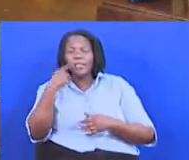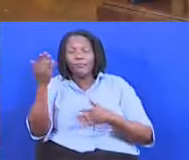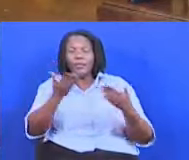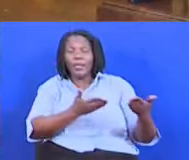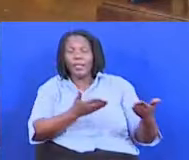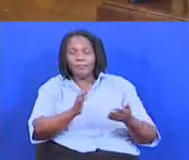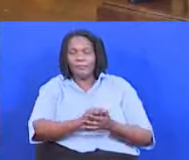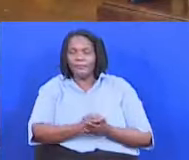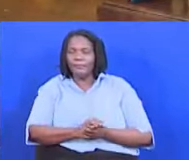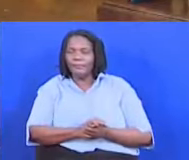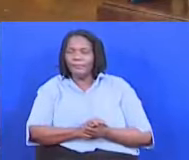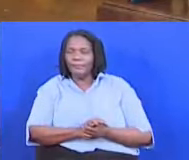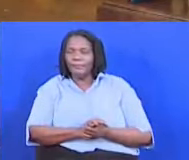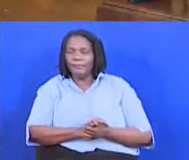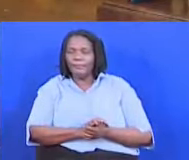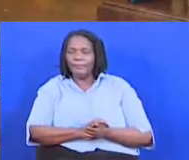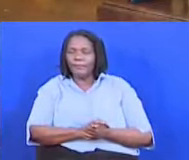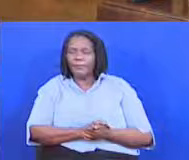Mheshimiwa Spika,